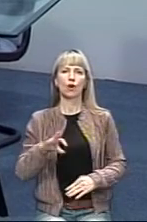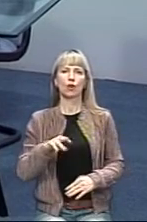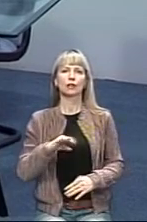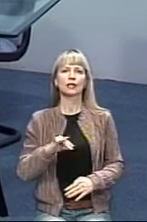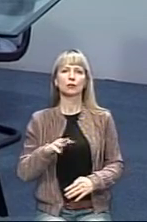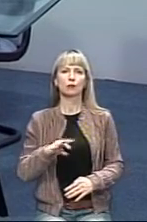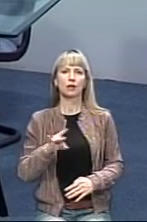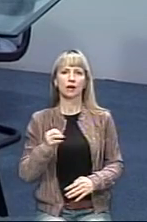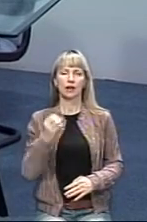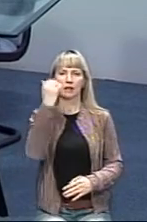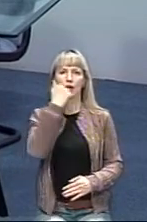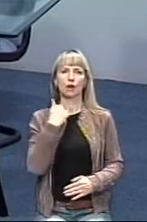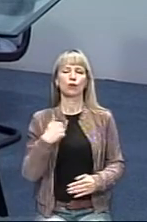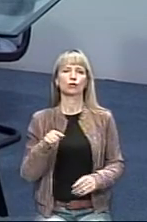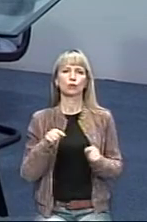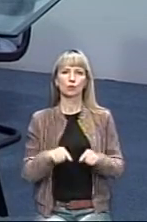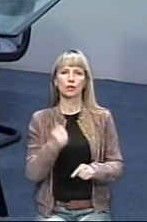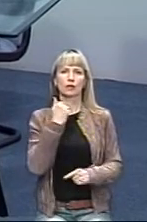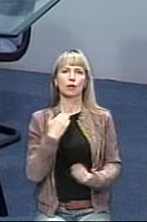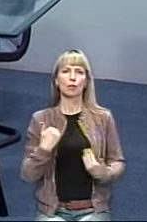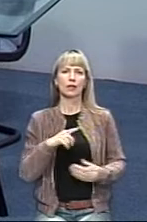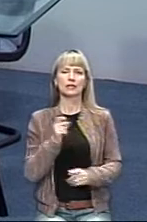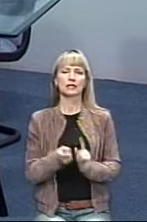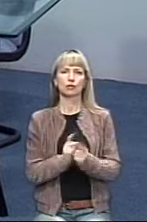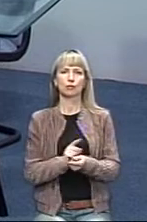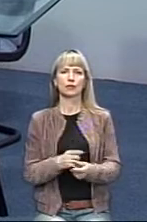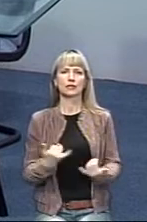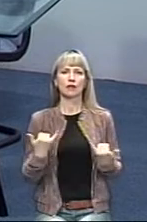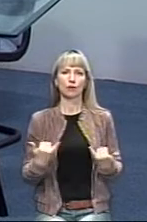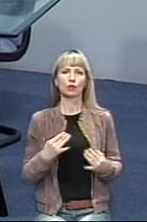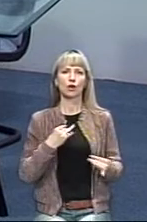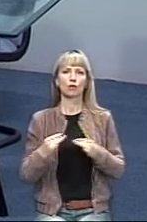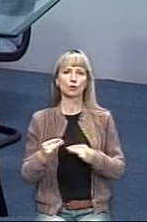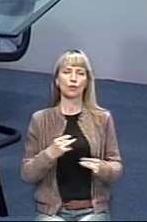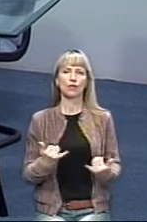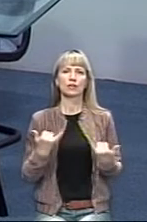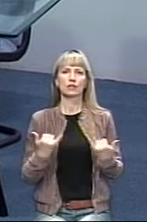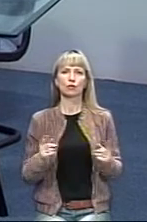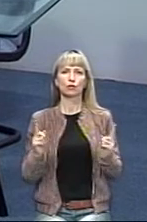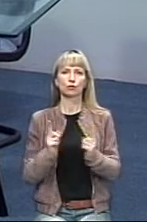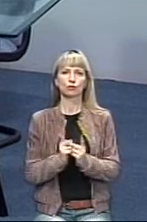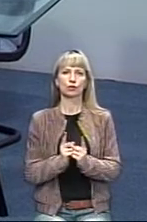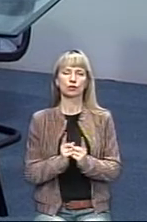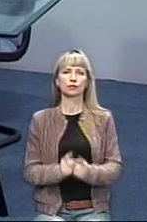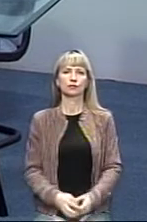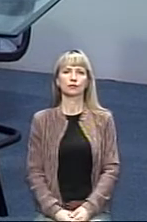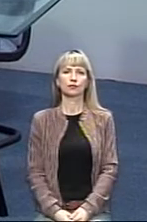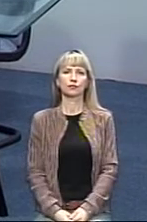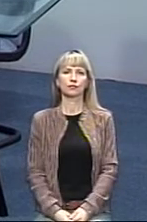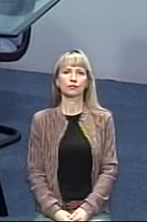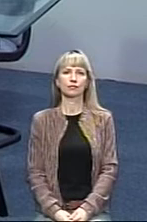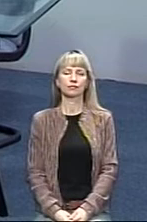що ви тут. І дякую Ганні Кириченко за сурдопереклад нашої сьогоднішньої розмови, нашої сьогоднішньої зустрічі.